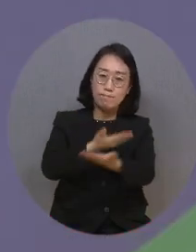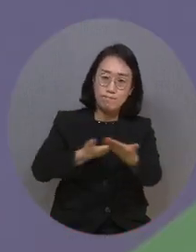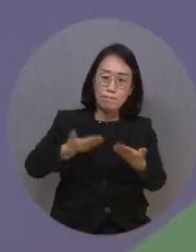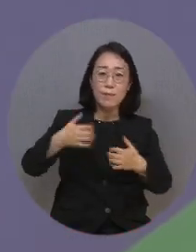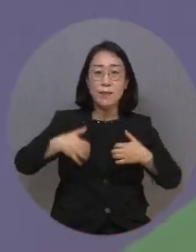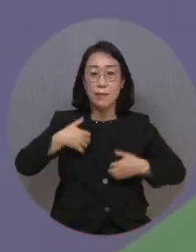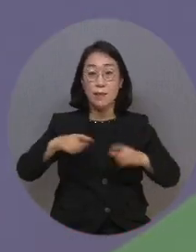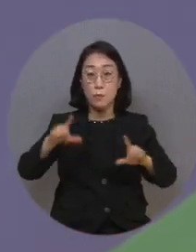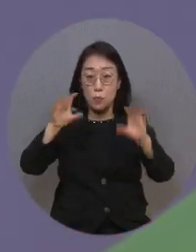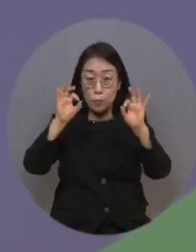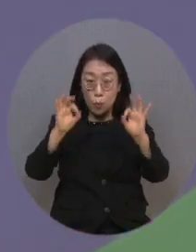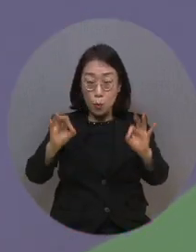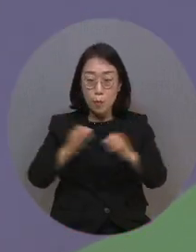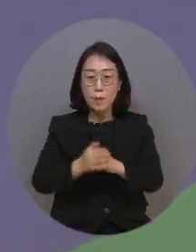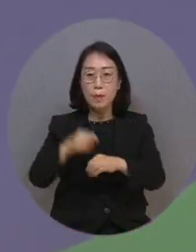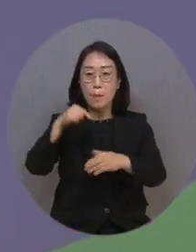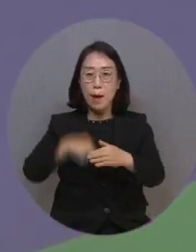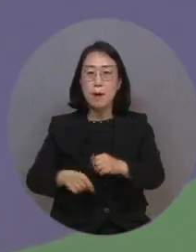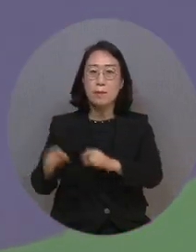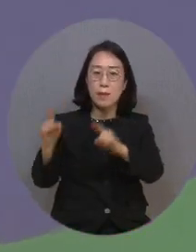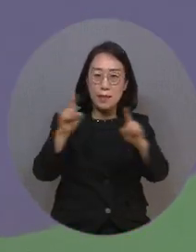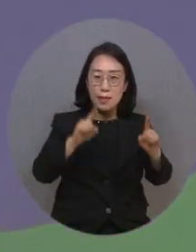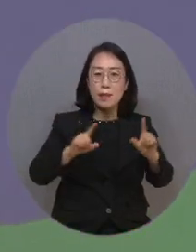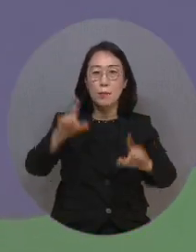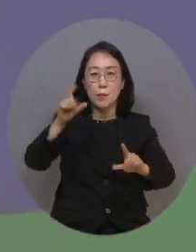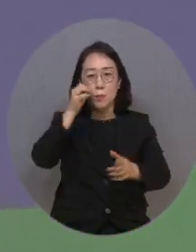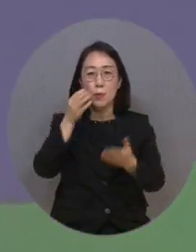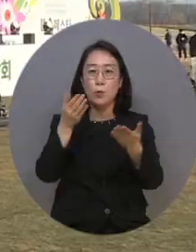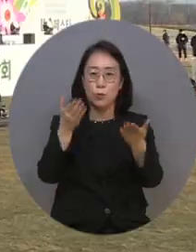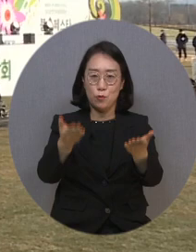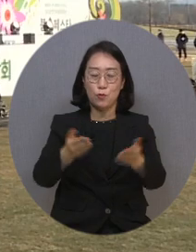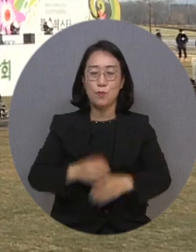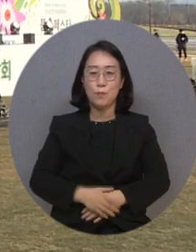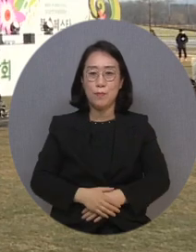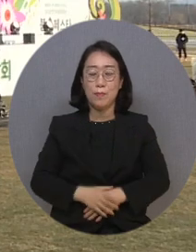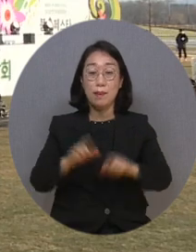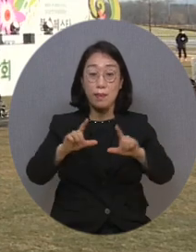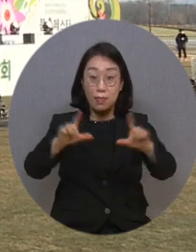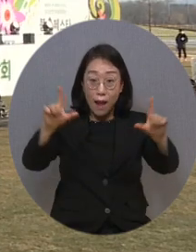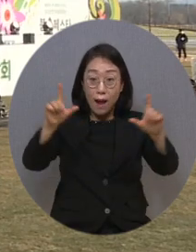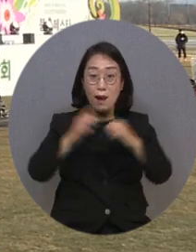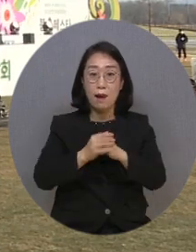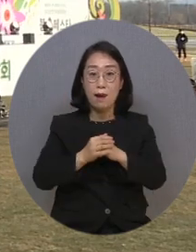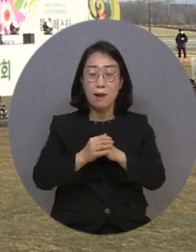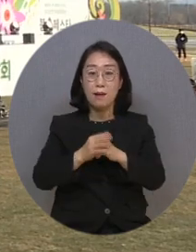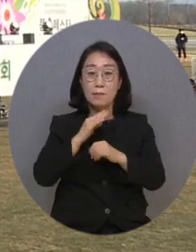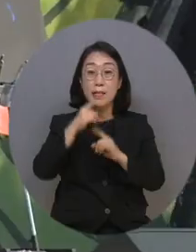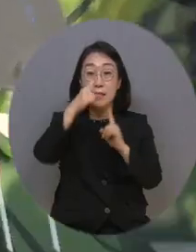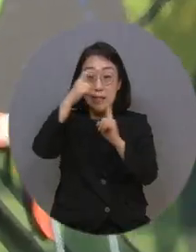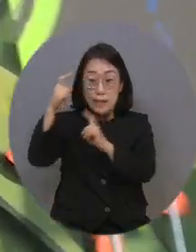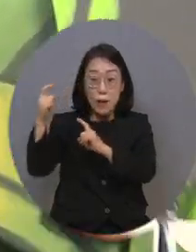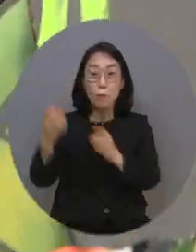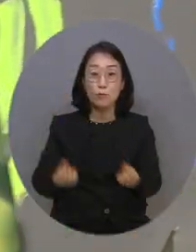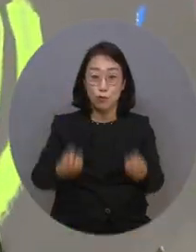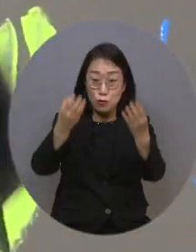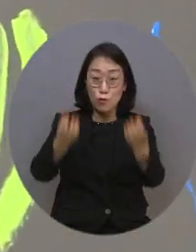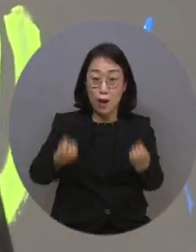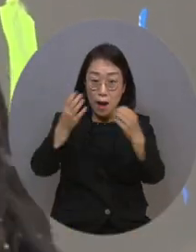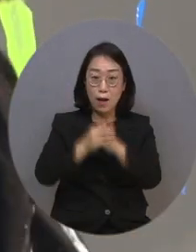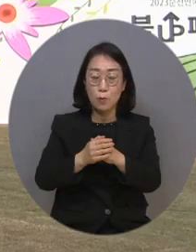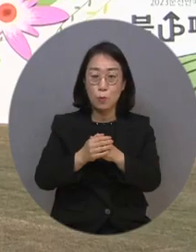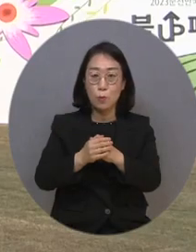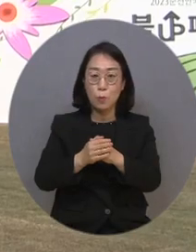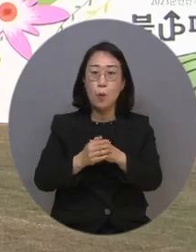소통과 힐링의 광장 모델을 보여줬습니다 이날 행사는 공식 기념행사와 도민화와